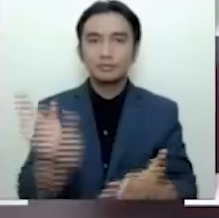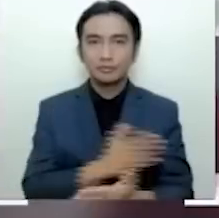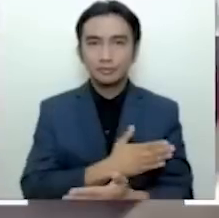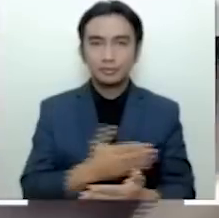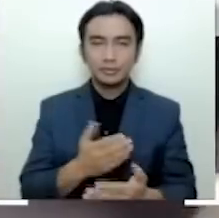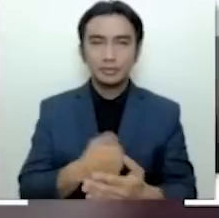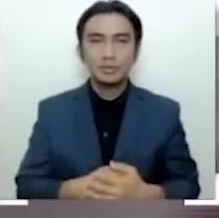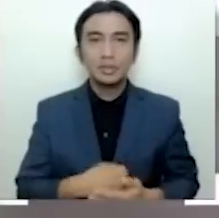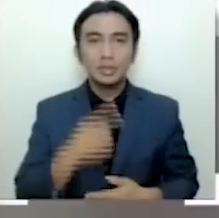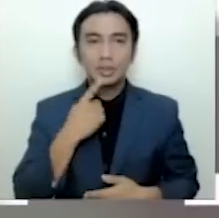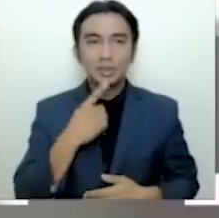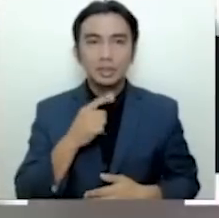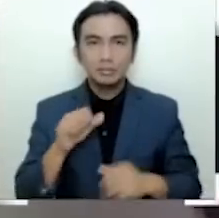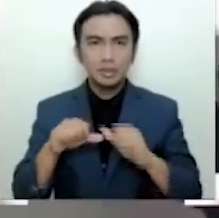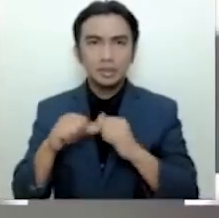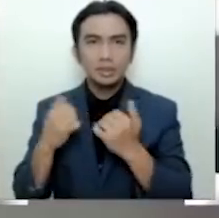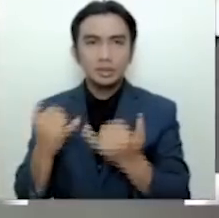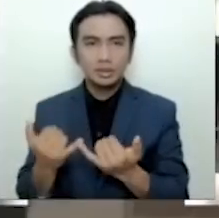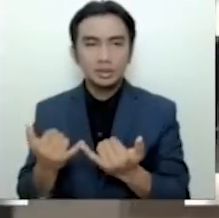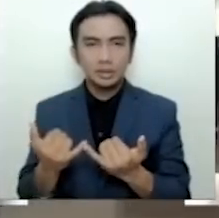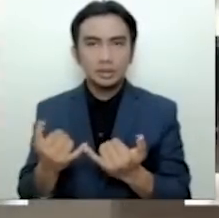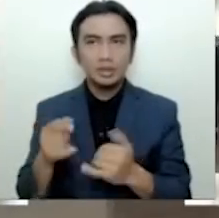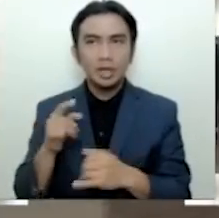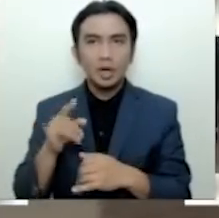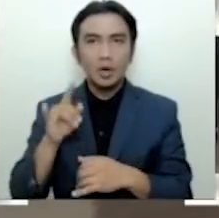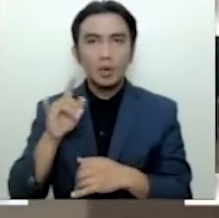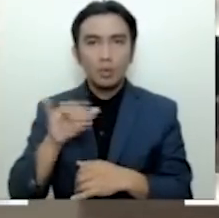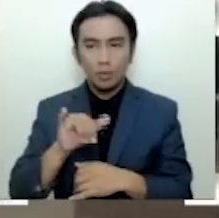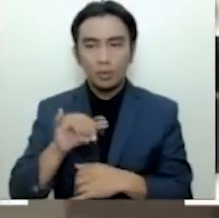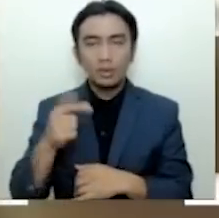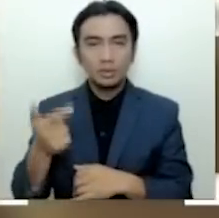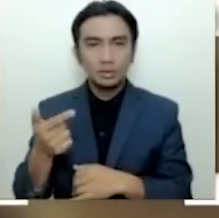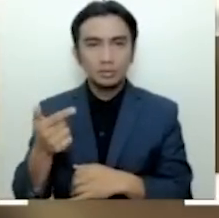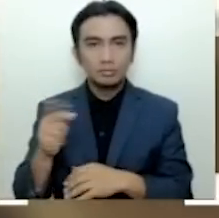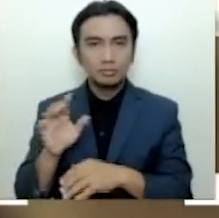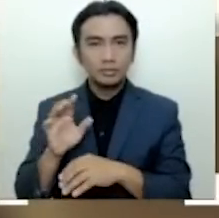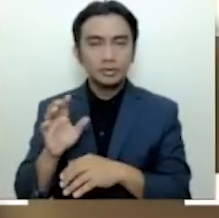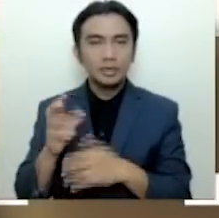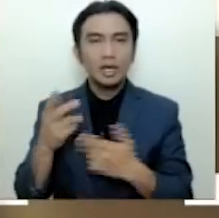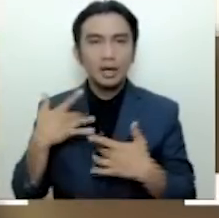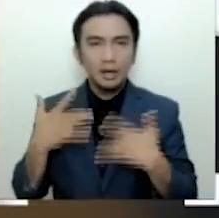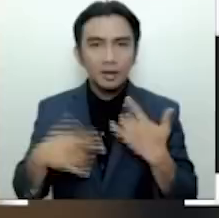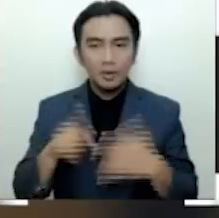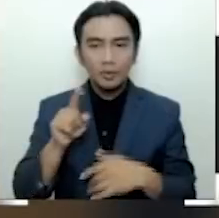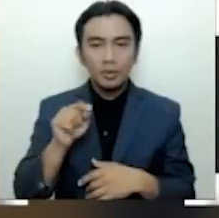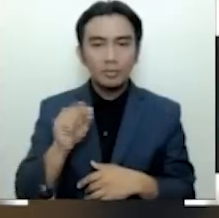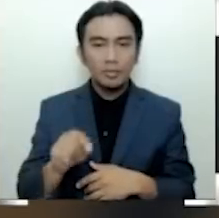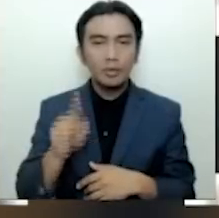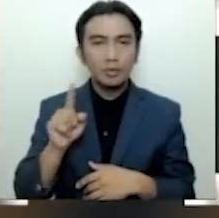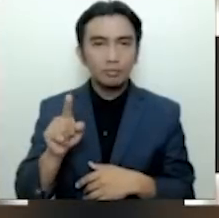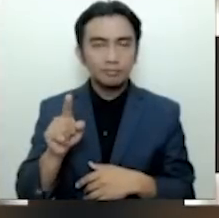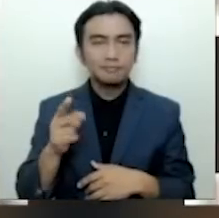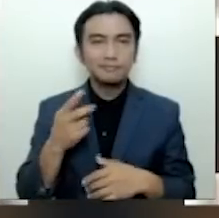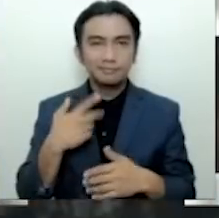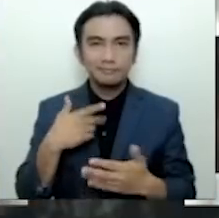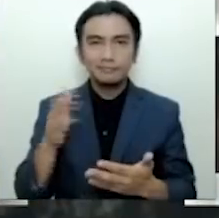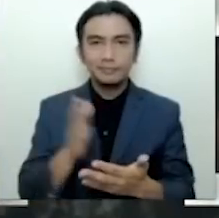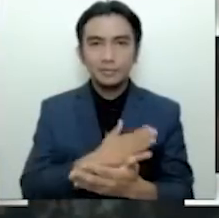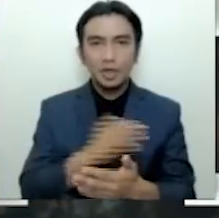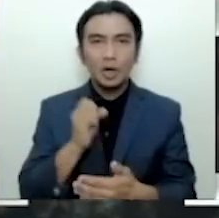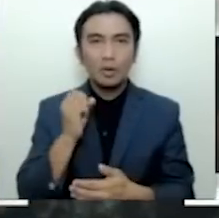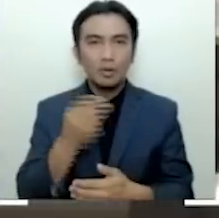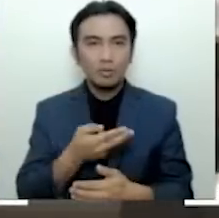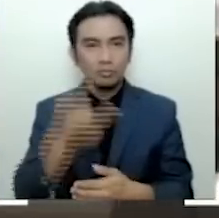ng Blackpink ng YG Entertainment, mabot na sa 1.31 million copies ang pre-order ng debut